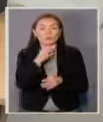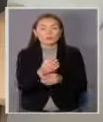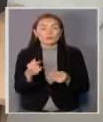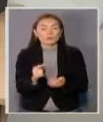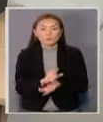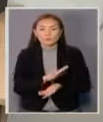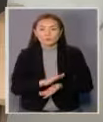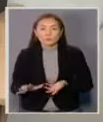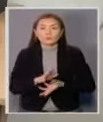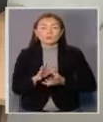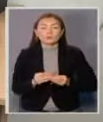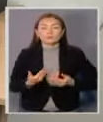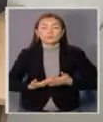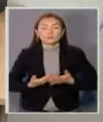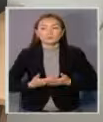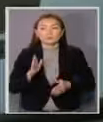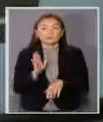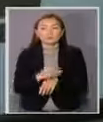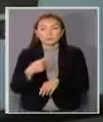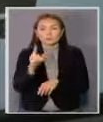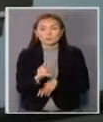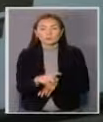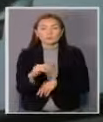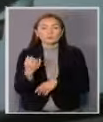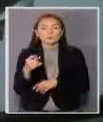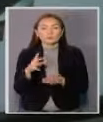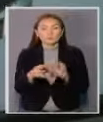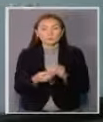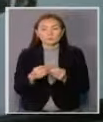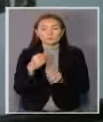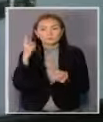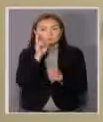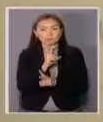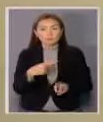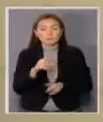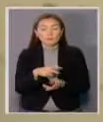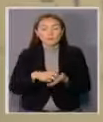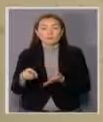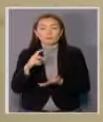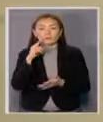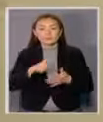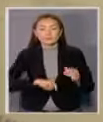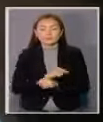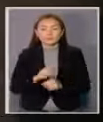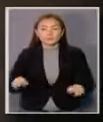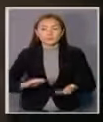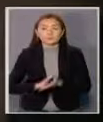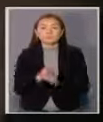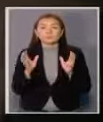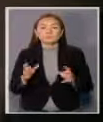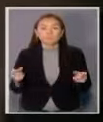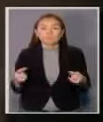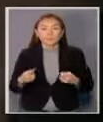не обращая внимания на то что с указанного номера или иного номера который Вы не узнаете в свою очередь действую в рамках